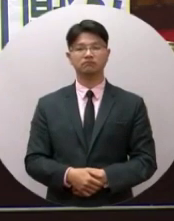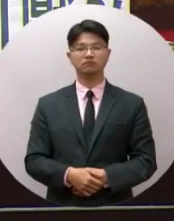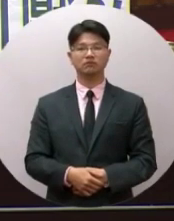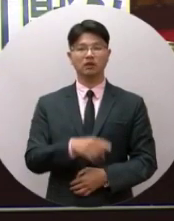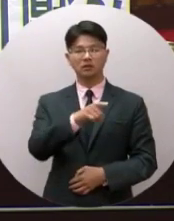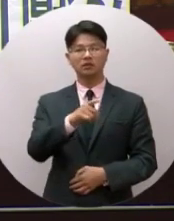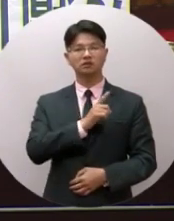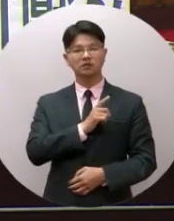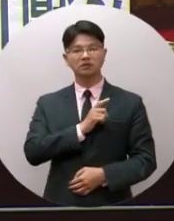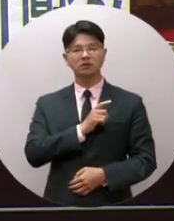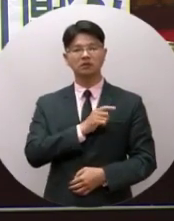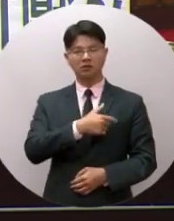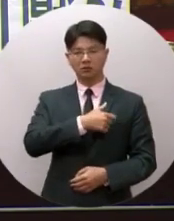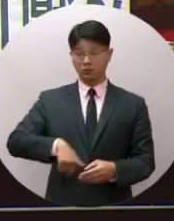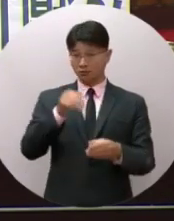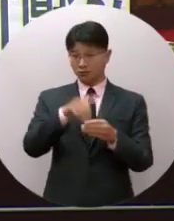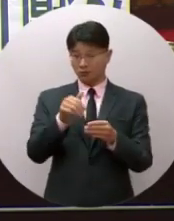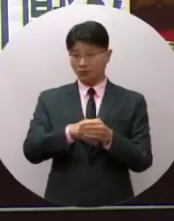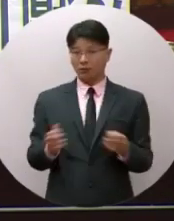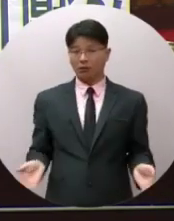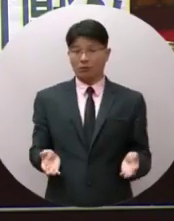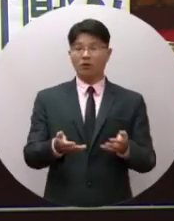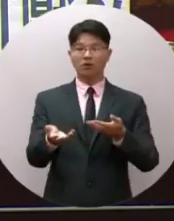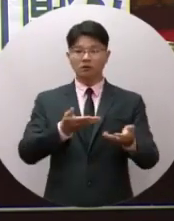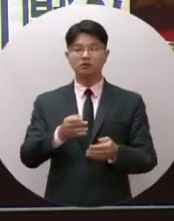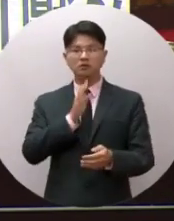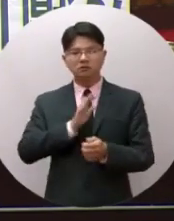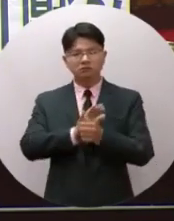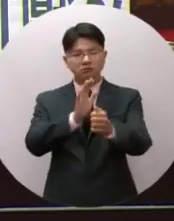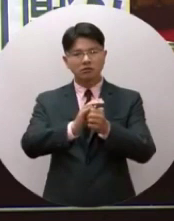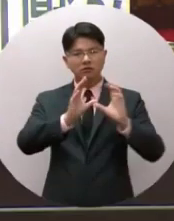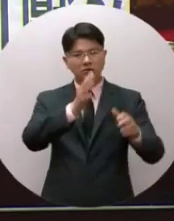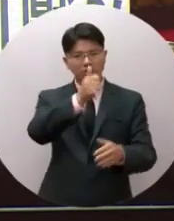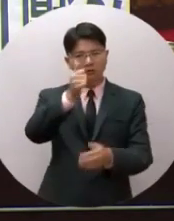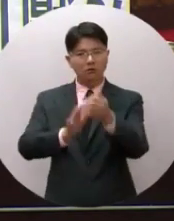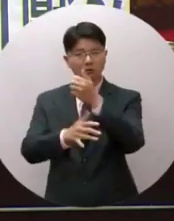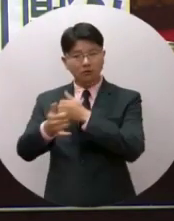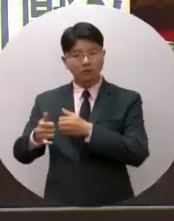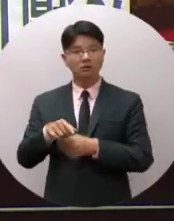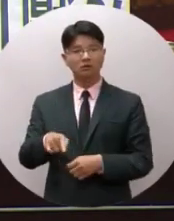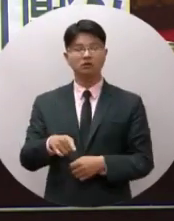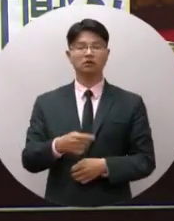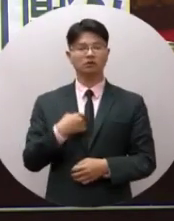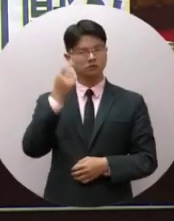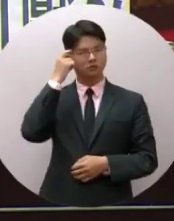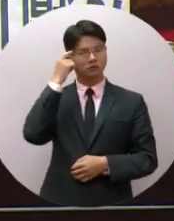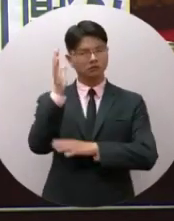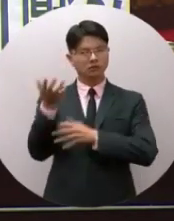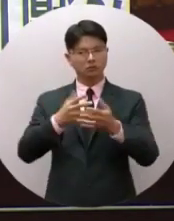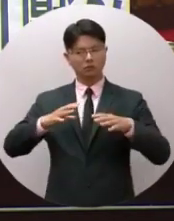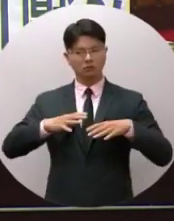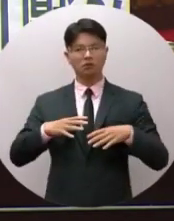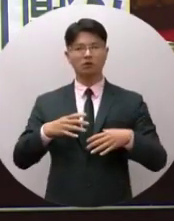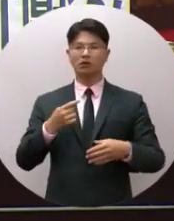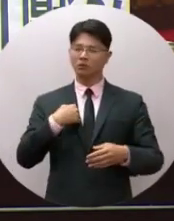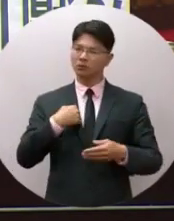事，你的替立委，还是替总统做事，这种政务官应该我们尊重。